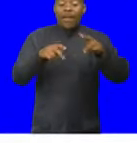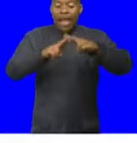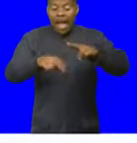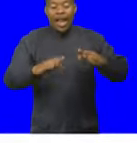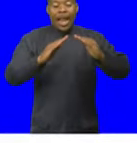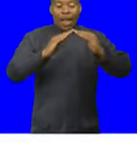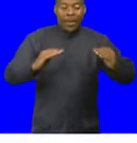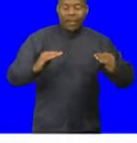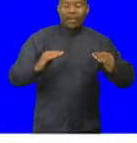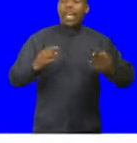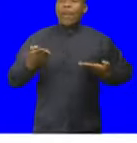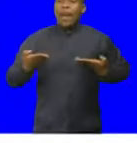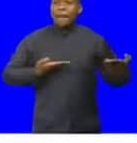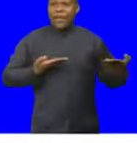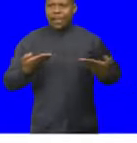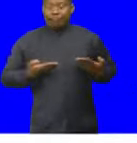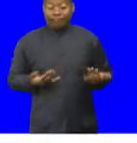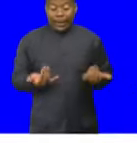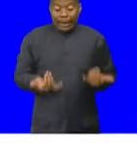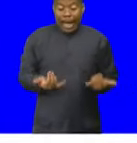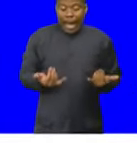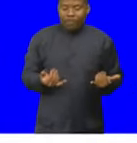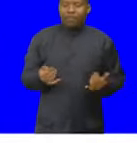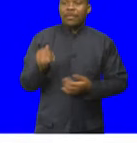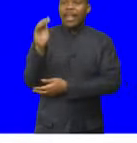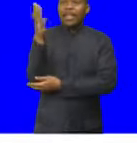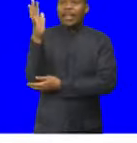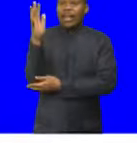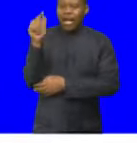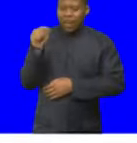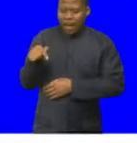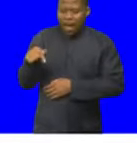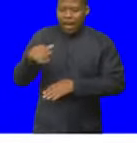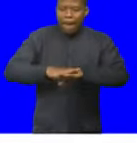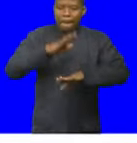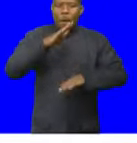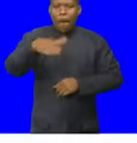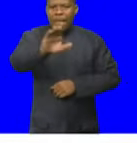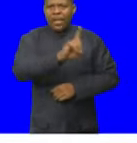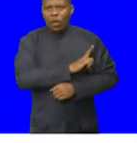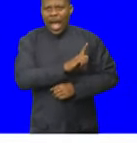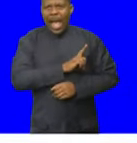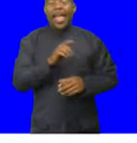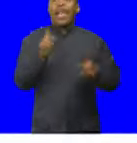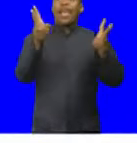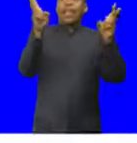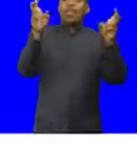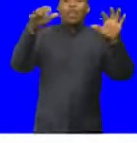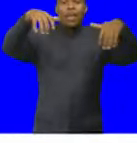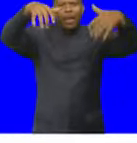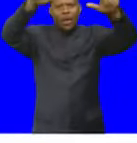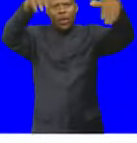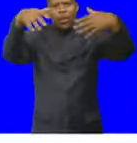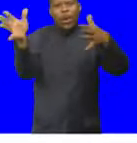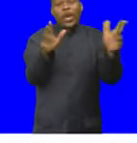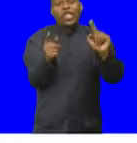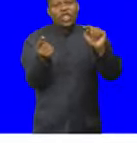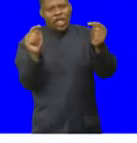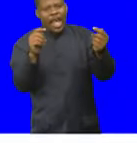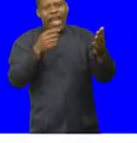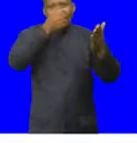tihlanyele tihlahla kuvikela kuguquka kwesimo selitulu. Induna beyikhuluma esikolweni sabantwana labakhodeke ngekungeva